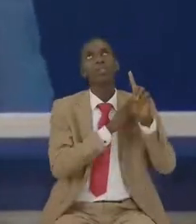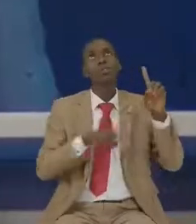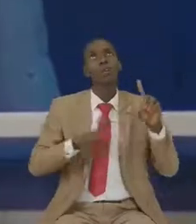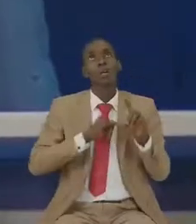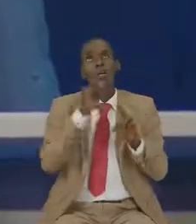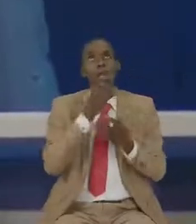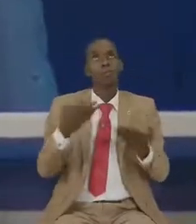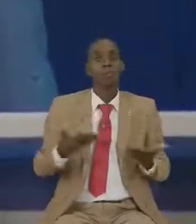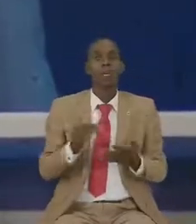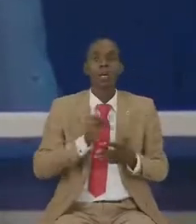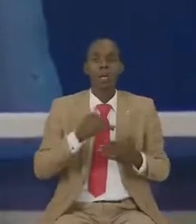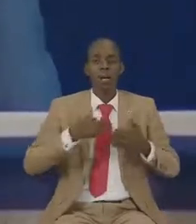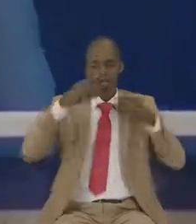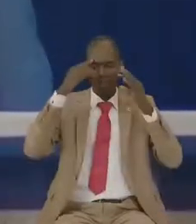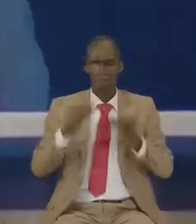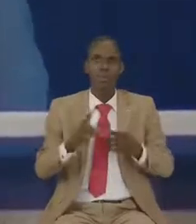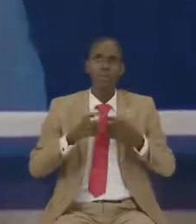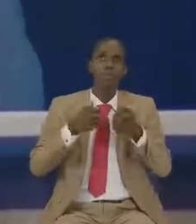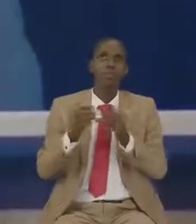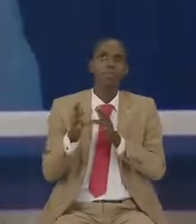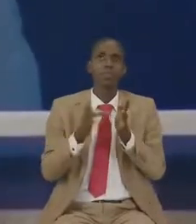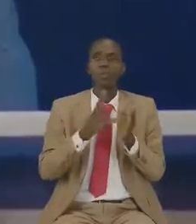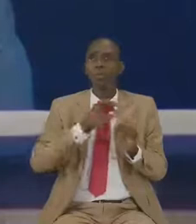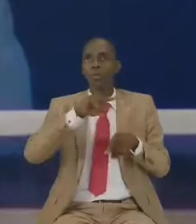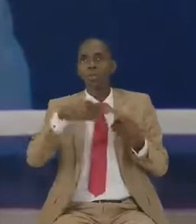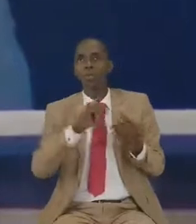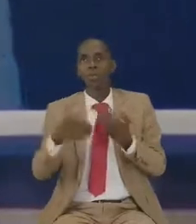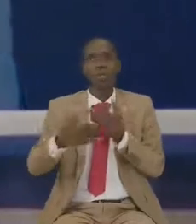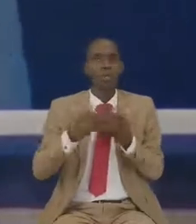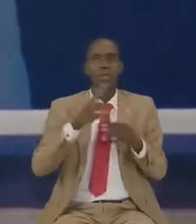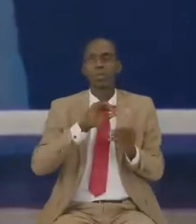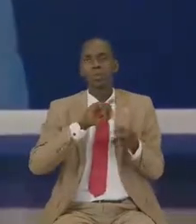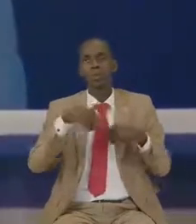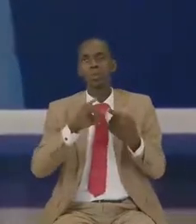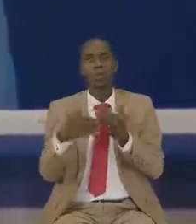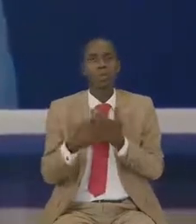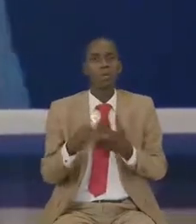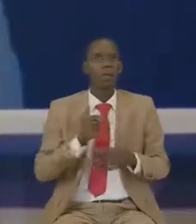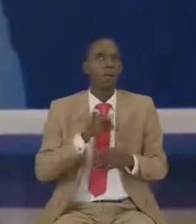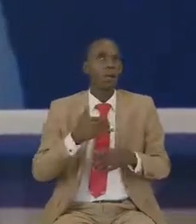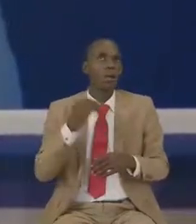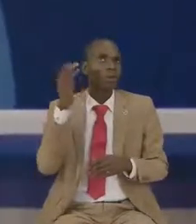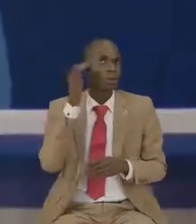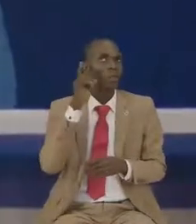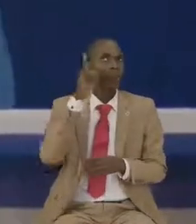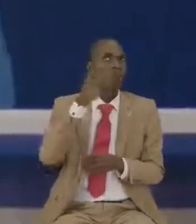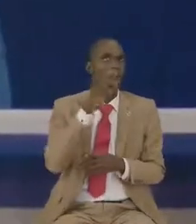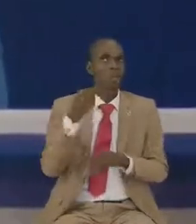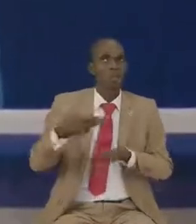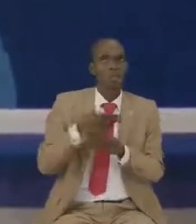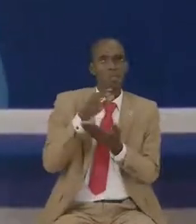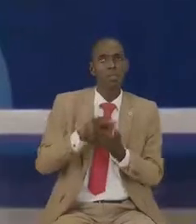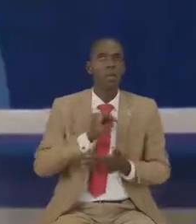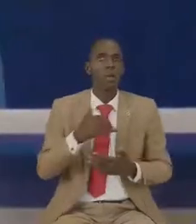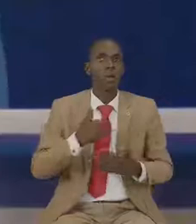oui, Seigneur, je suis ici. J'ai décidé de suivre Jésus. Pas de retour, pas de retour. J'ai entendu que tu es